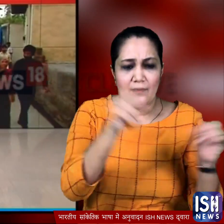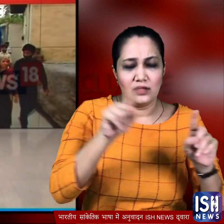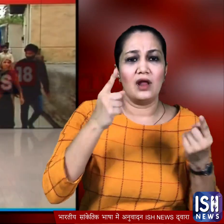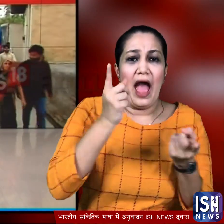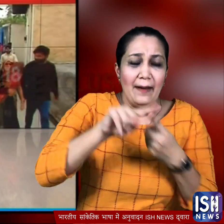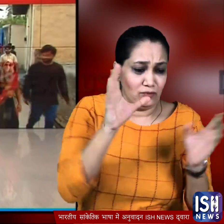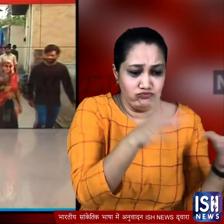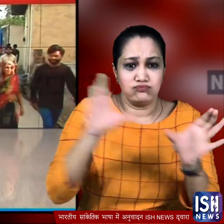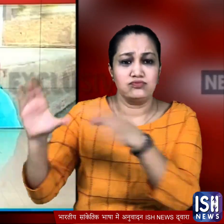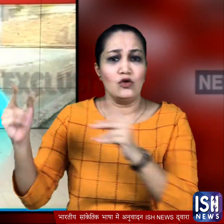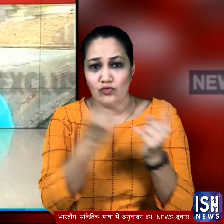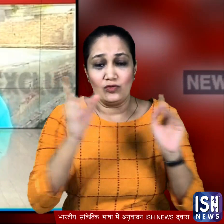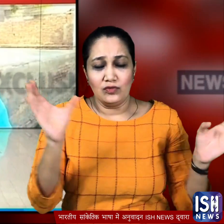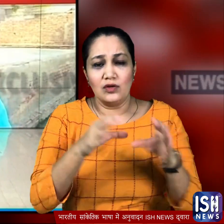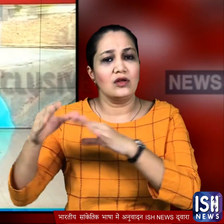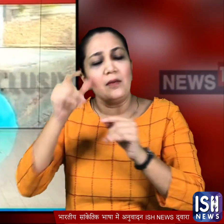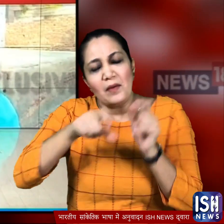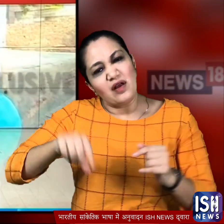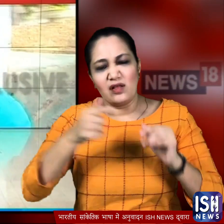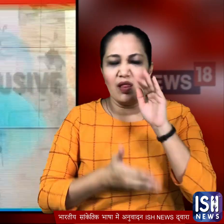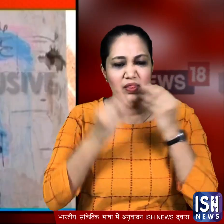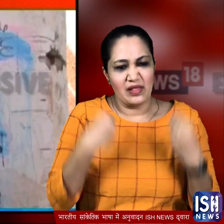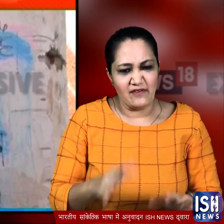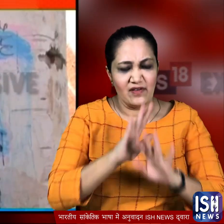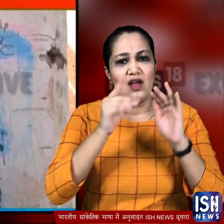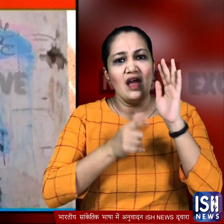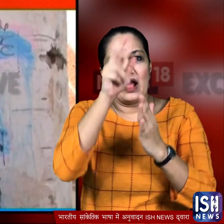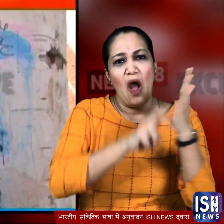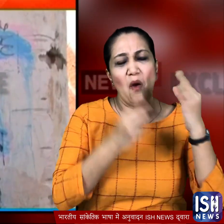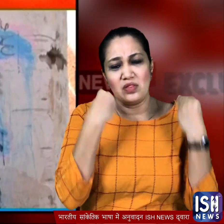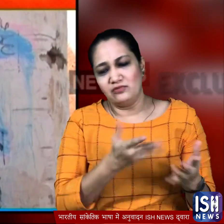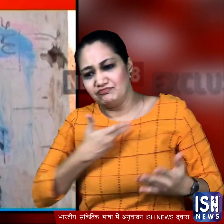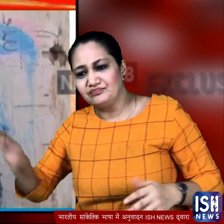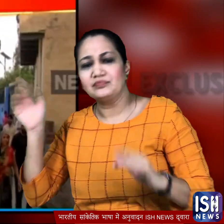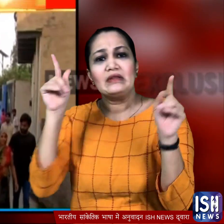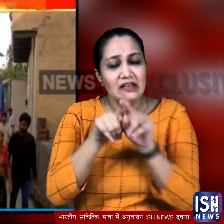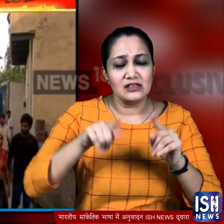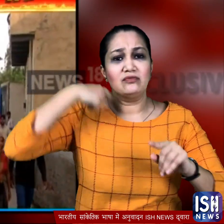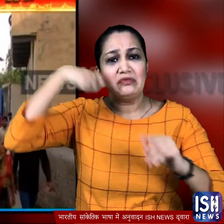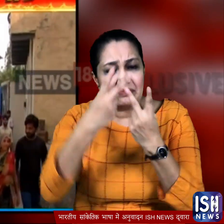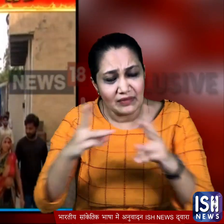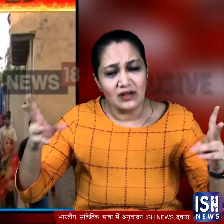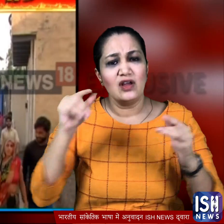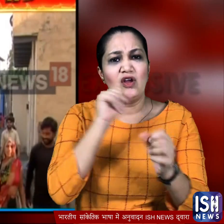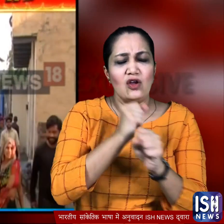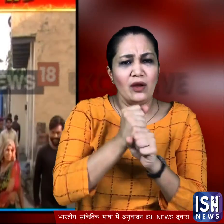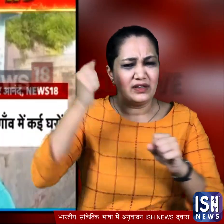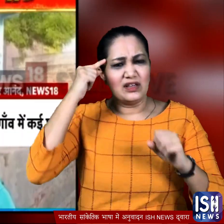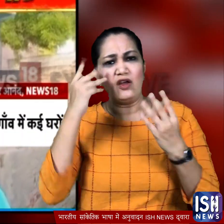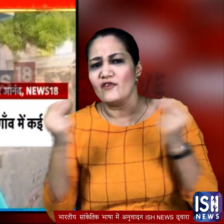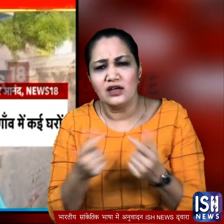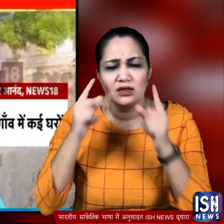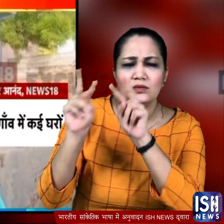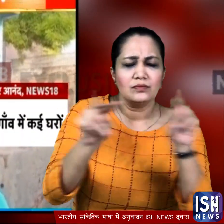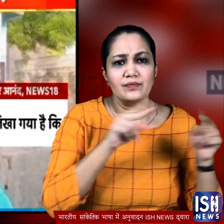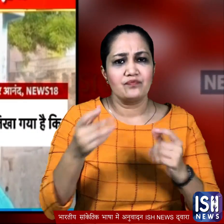तनाव के बाद कुछ लोगों ने पलायन करने की तैयारी कर ली थी, जिसकी तस्वीरें सामने आने के बाद सरकार ने फौरन कार्रवाई की। इस